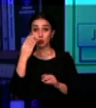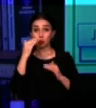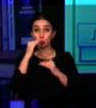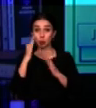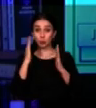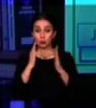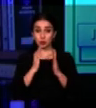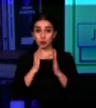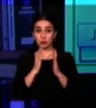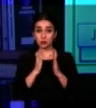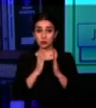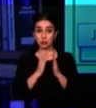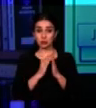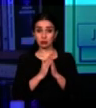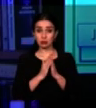бурчак